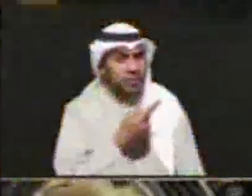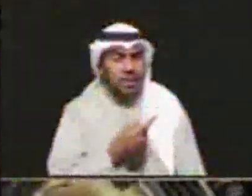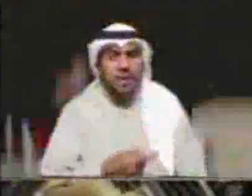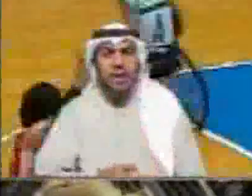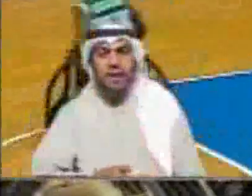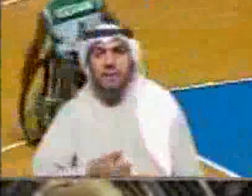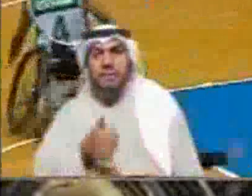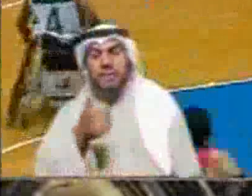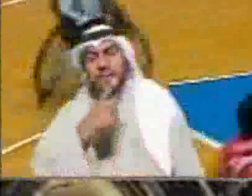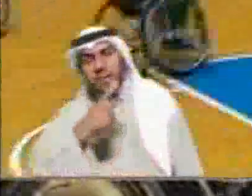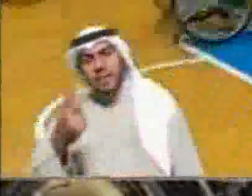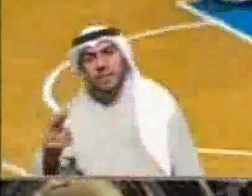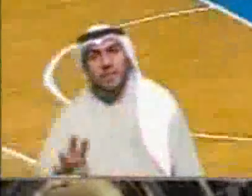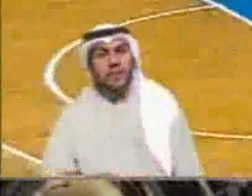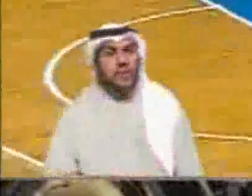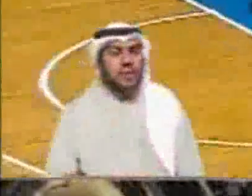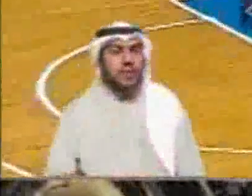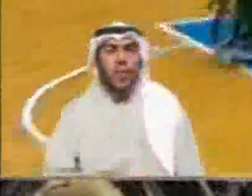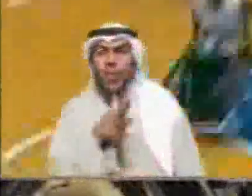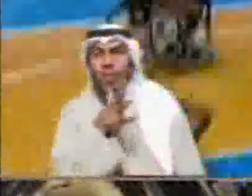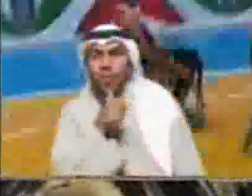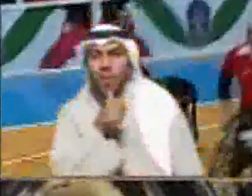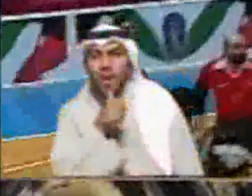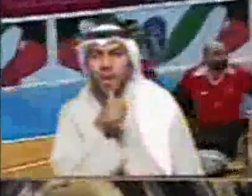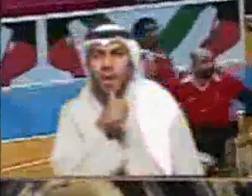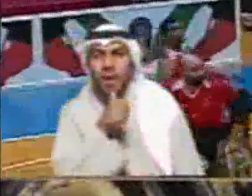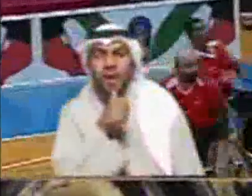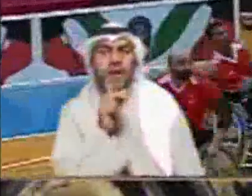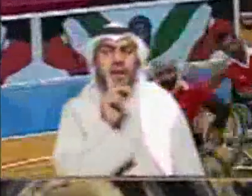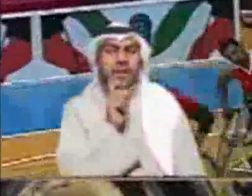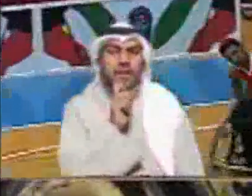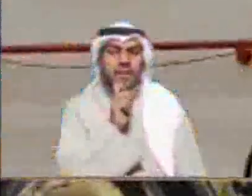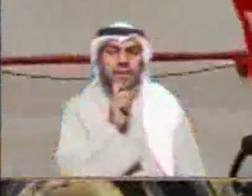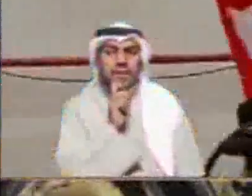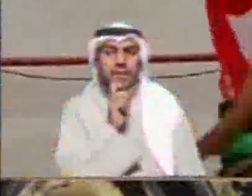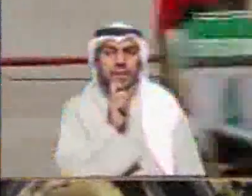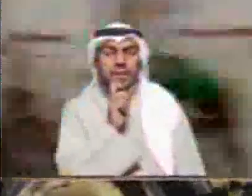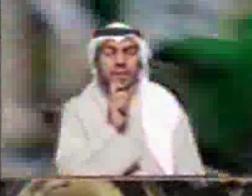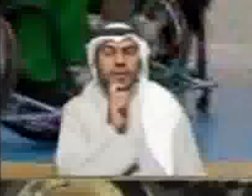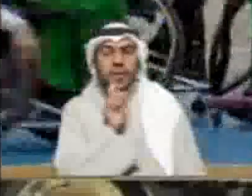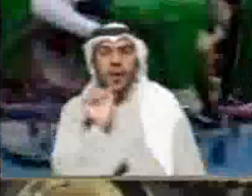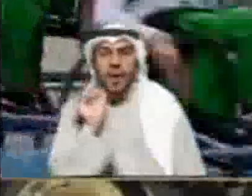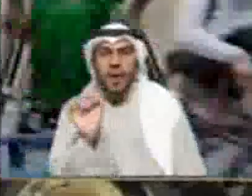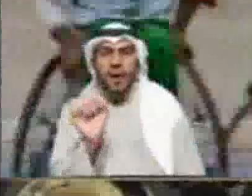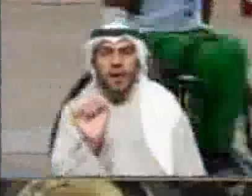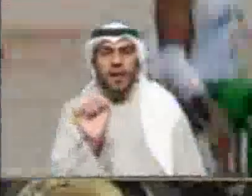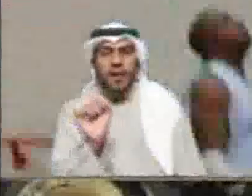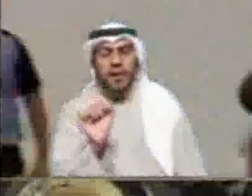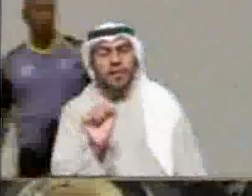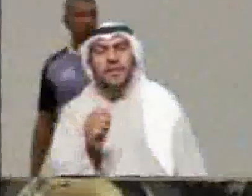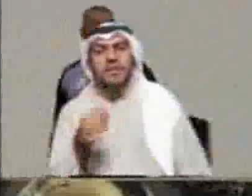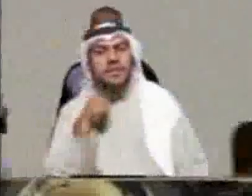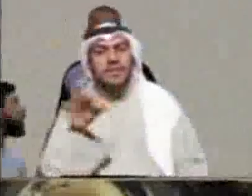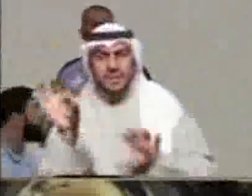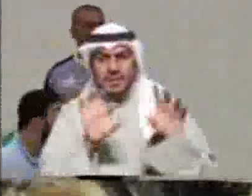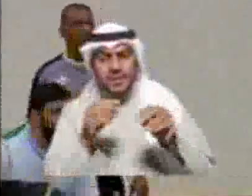الظروف بعدم مشاركة منتخب السلطنة العمانية وأيضا المنتخب القطري الشقيق والذي يعد حديث التشكيل